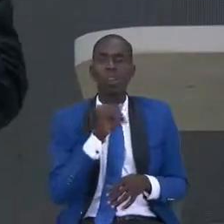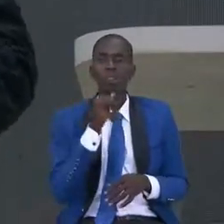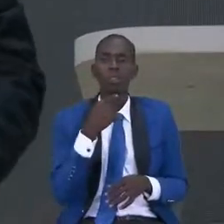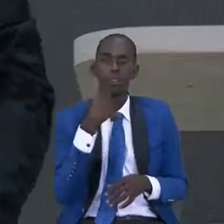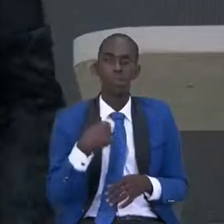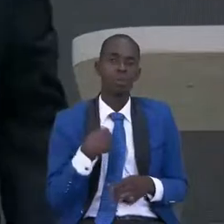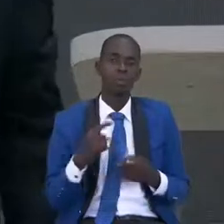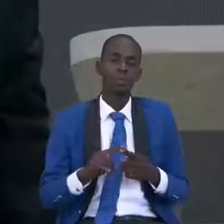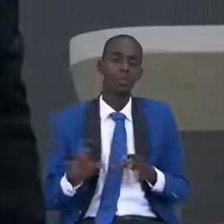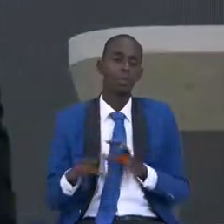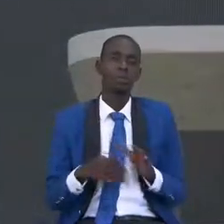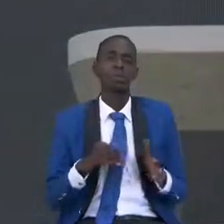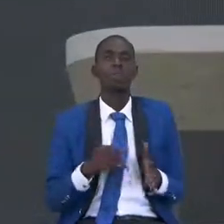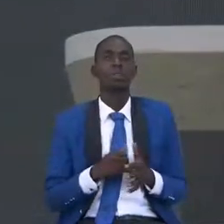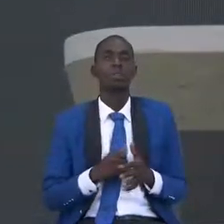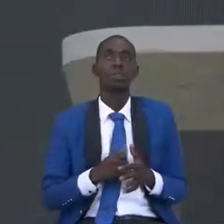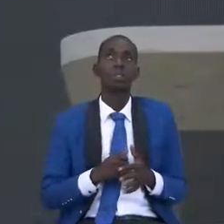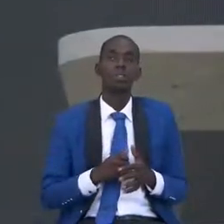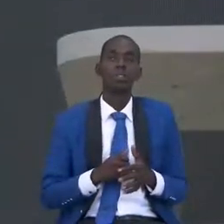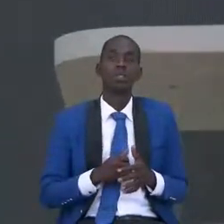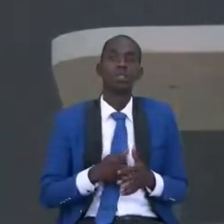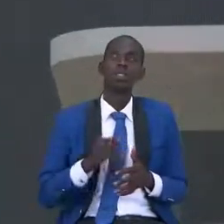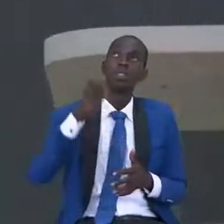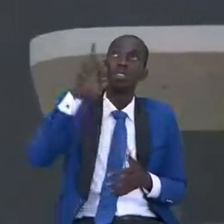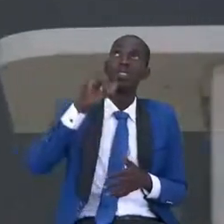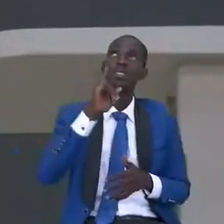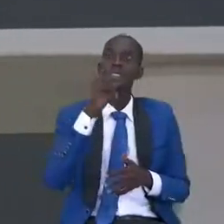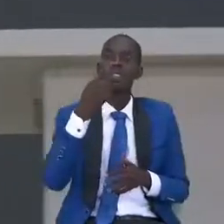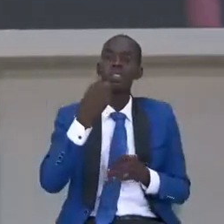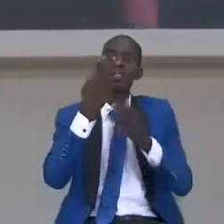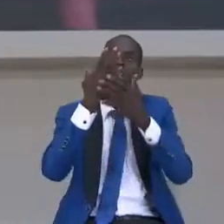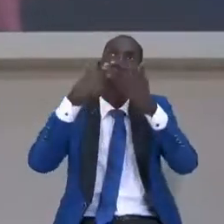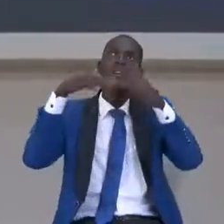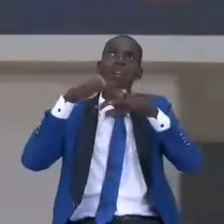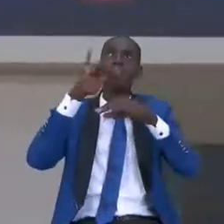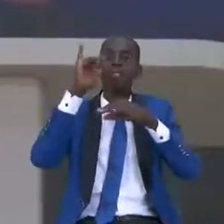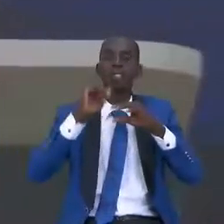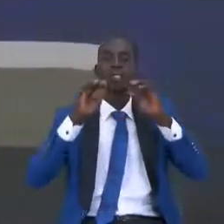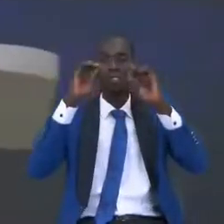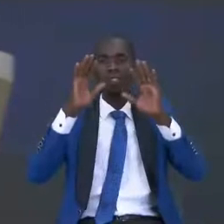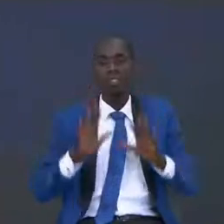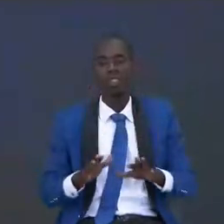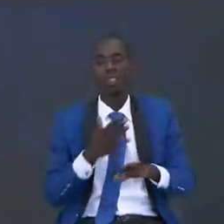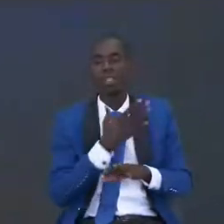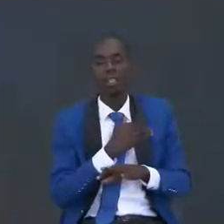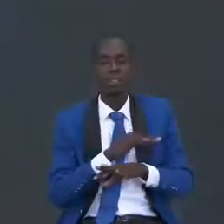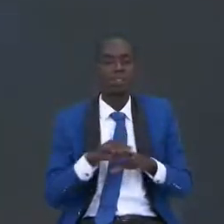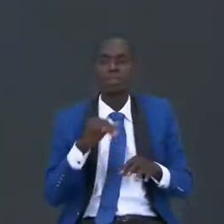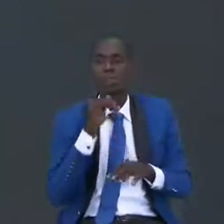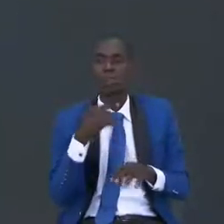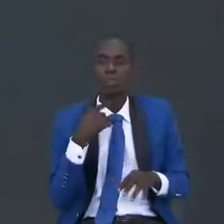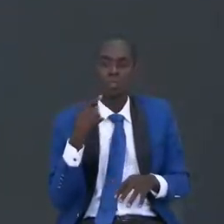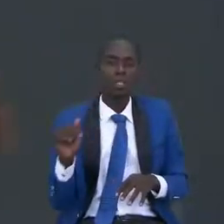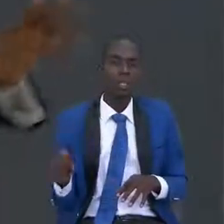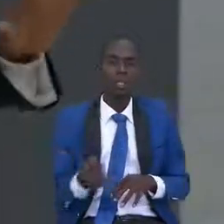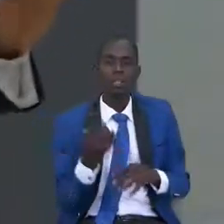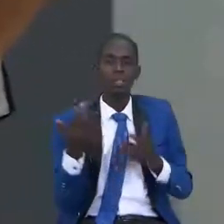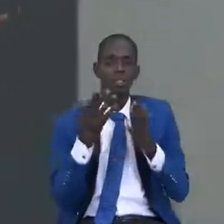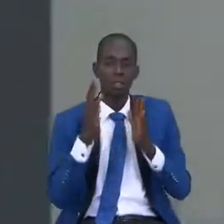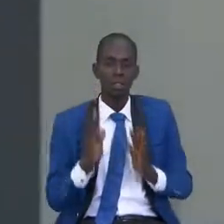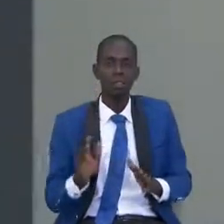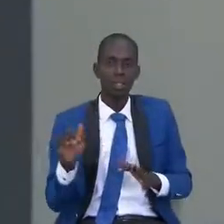faire. Il est l'enseignant céleste et il ne dit à aucun de ses serviteurs, à aucun de ses